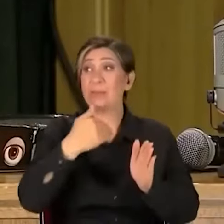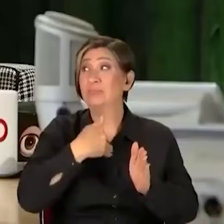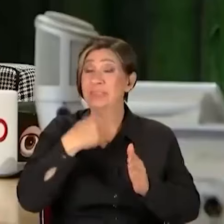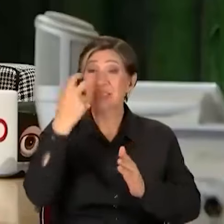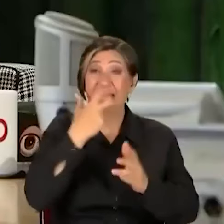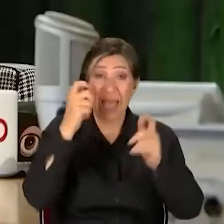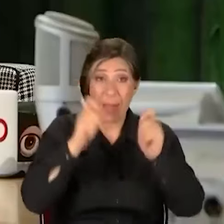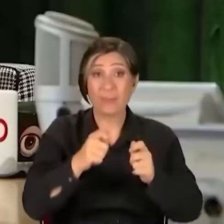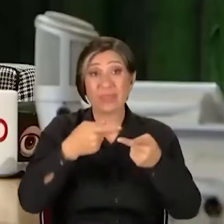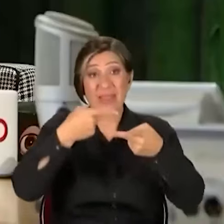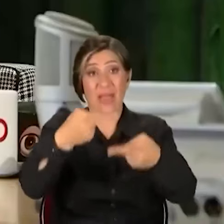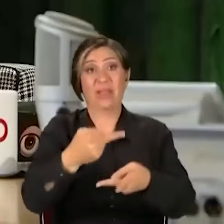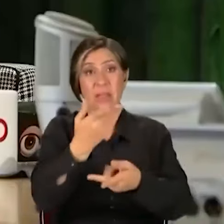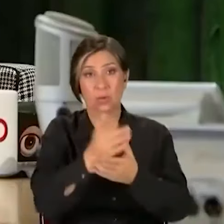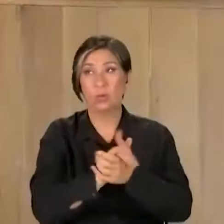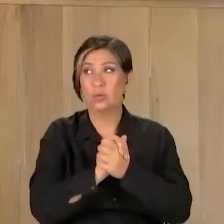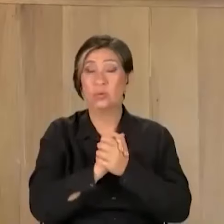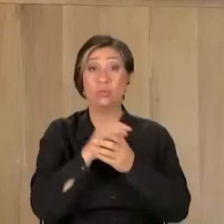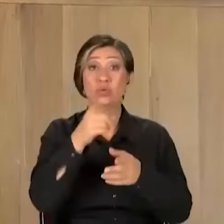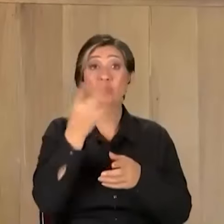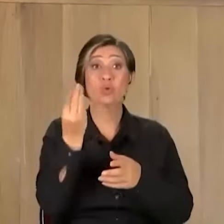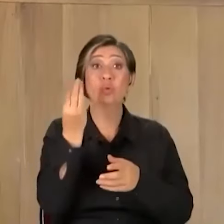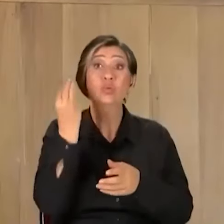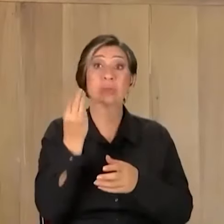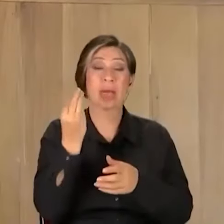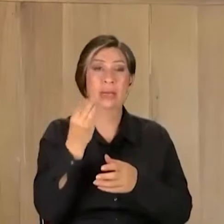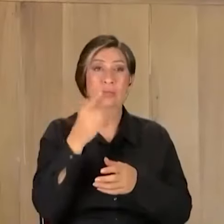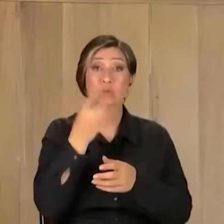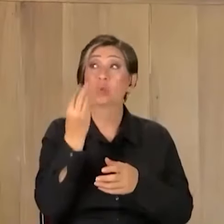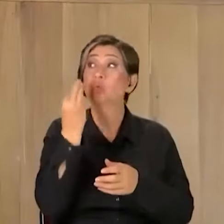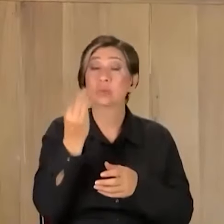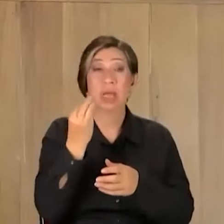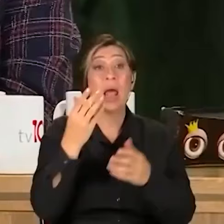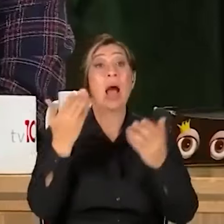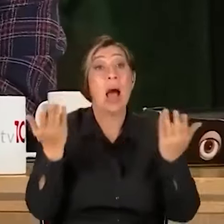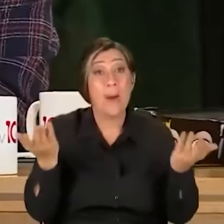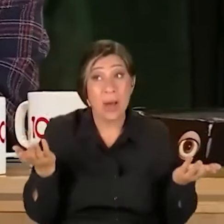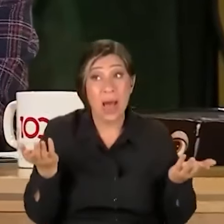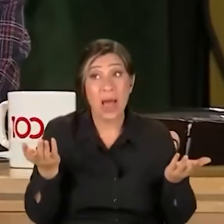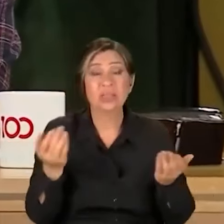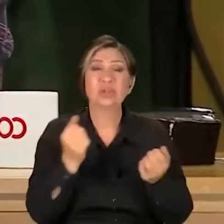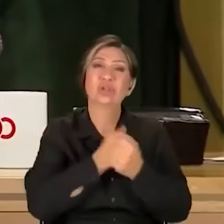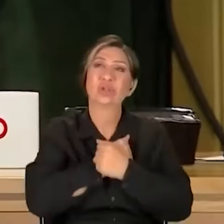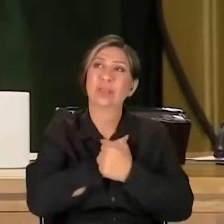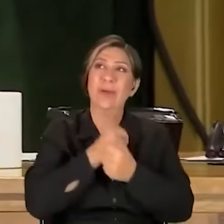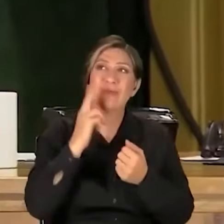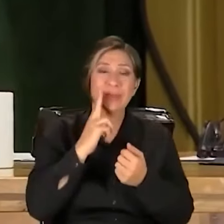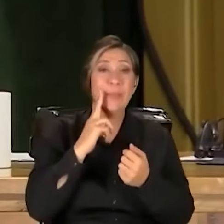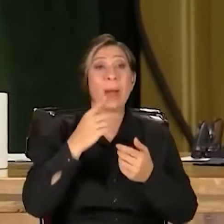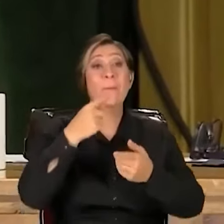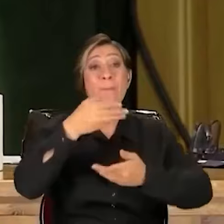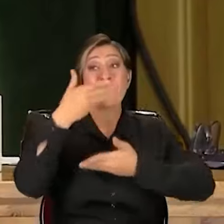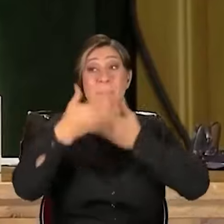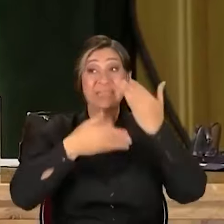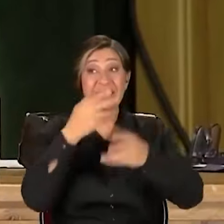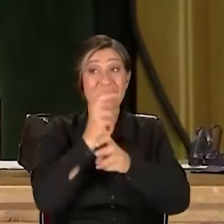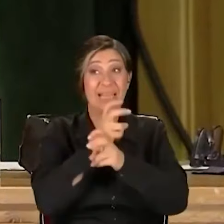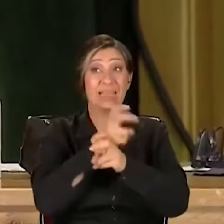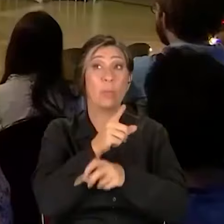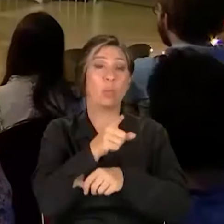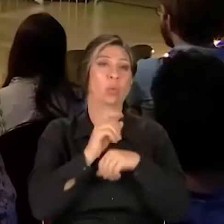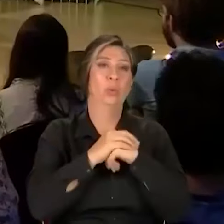kulüpte sahneye davet ediliyor. Bu çok güzel. Evet abi. Bu çok güzel ama canım efendim, aynı zamanda bahsettiğin tehlike